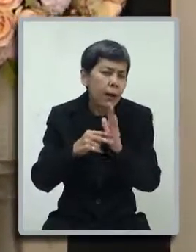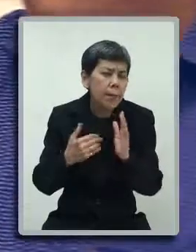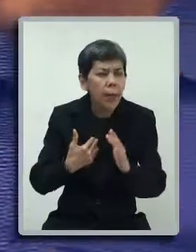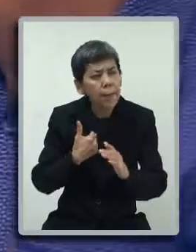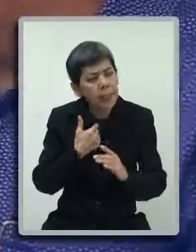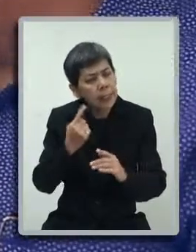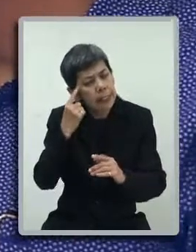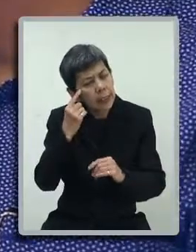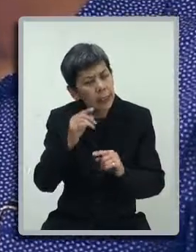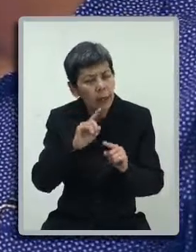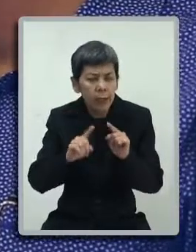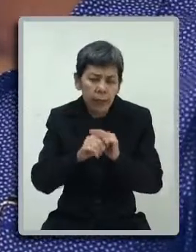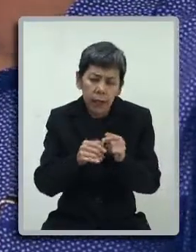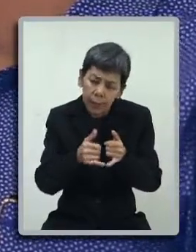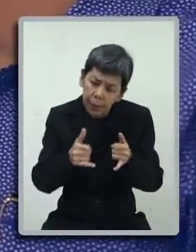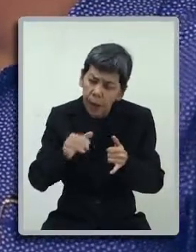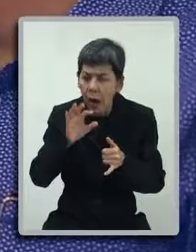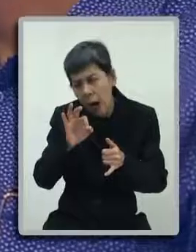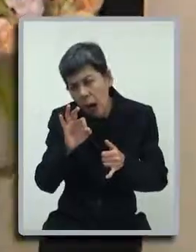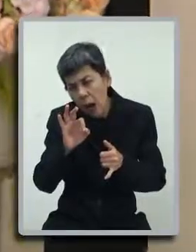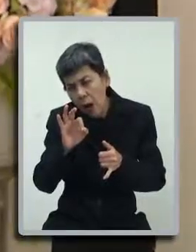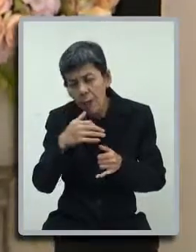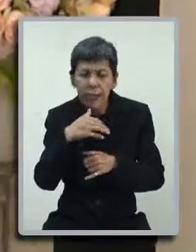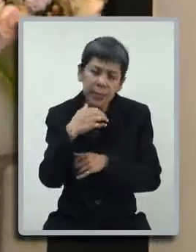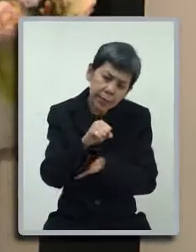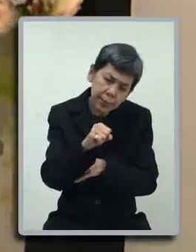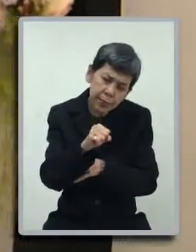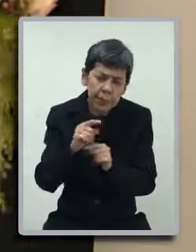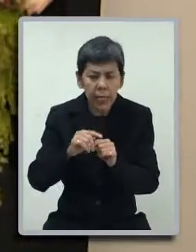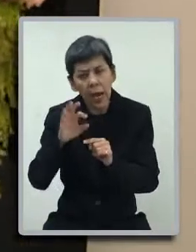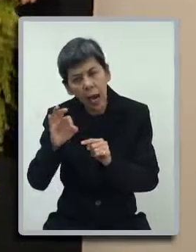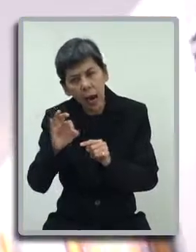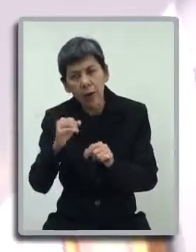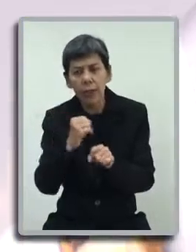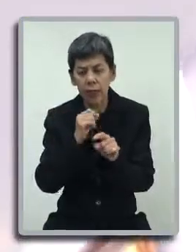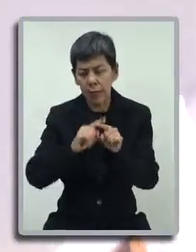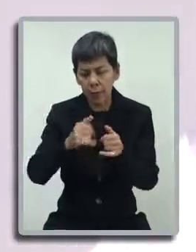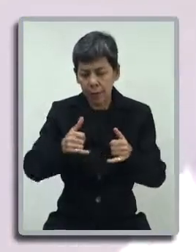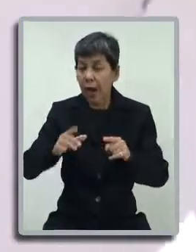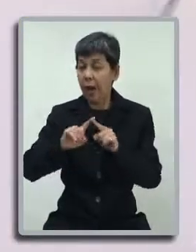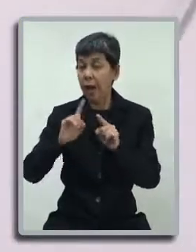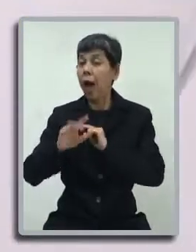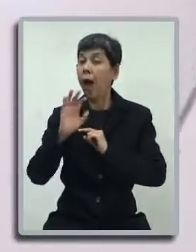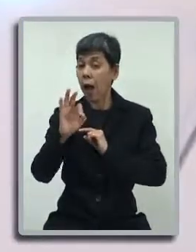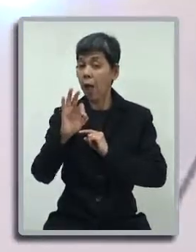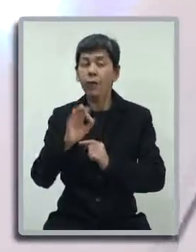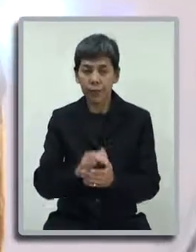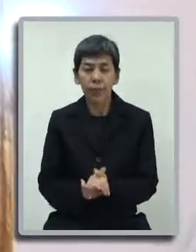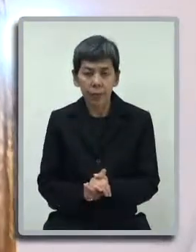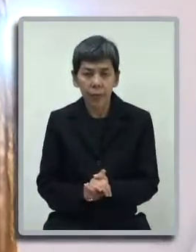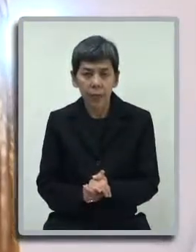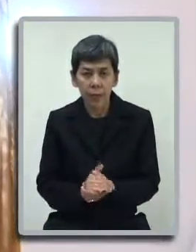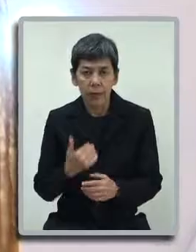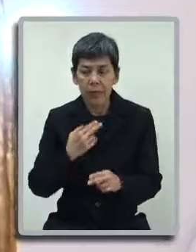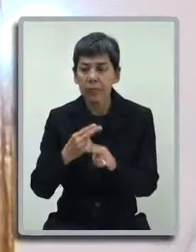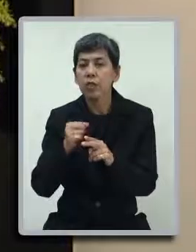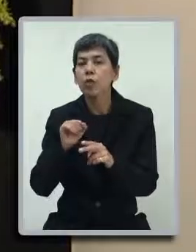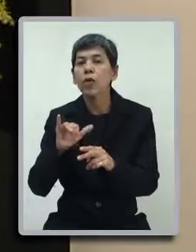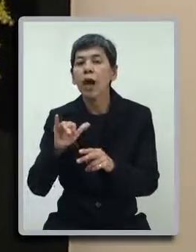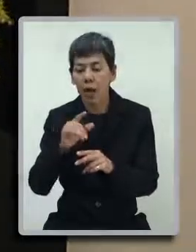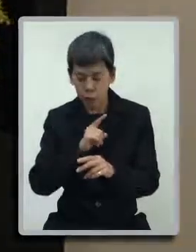คือเช่นว่าจะมี9ชิ้นจะมี10ชิ้นชิ้นนี้ก็จะเป็นชิ้นที่9และผลิตมา9ชิ้นโดยอาจ